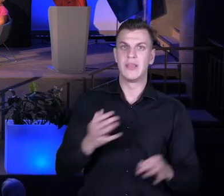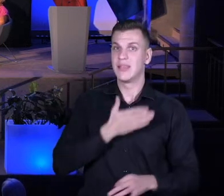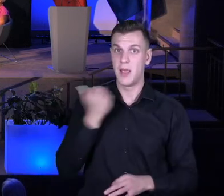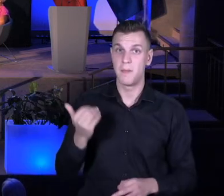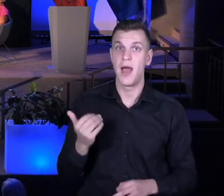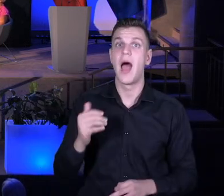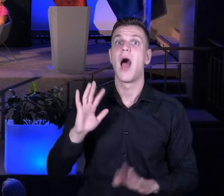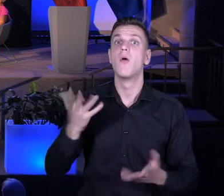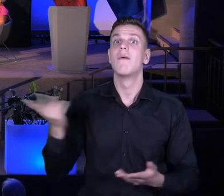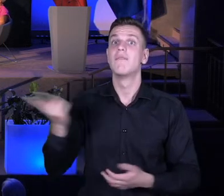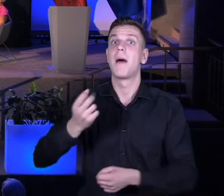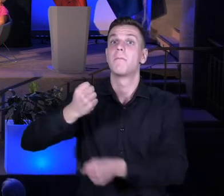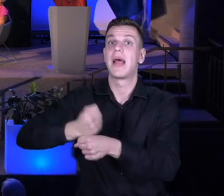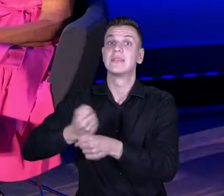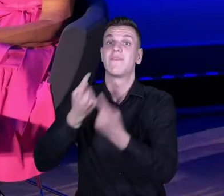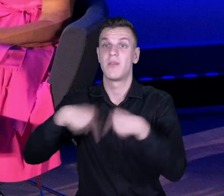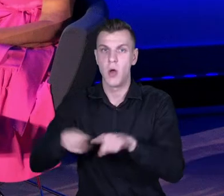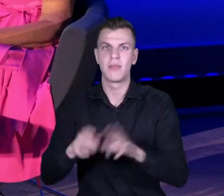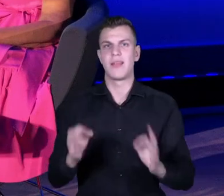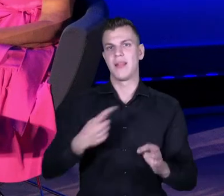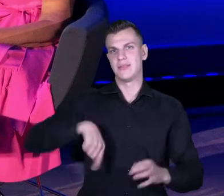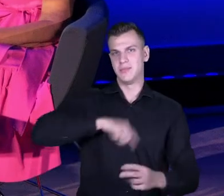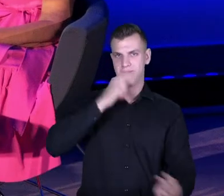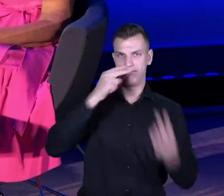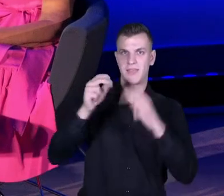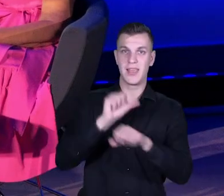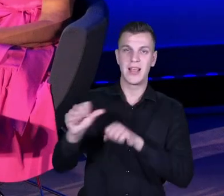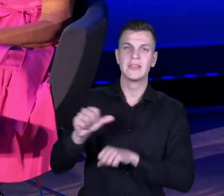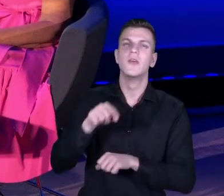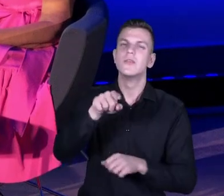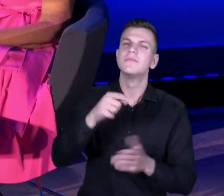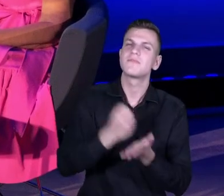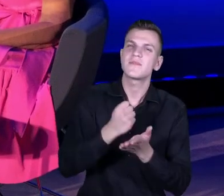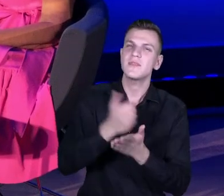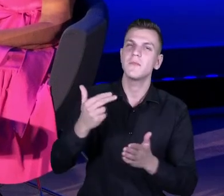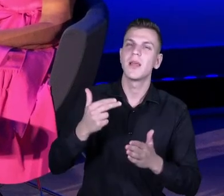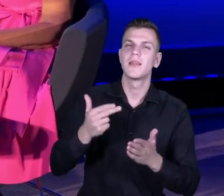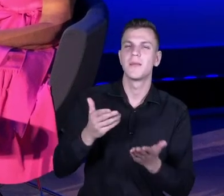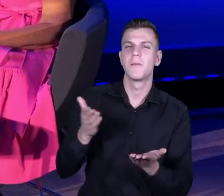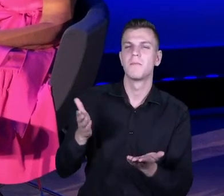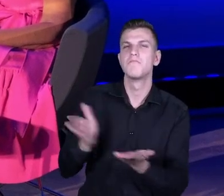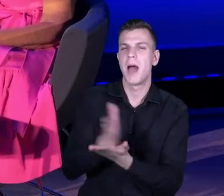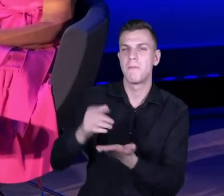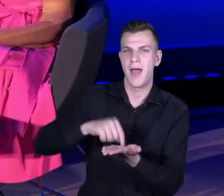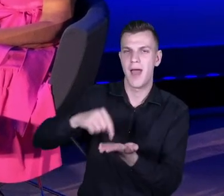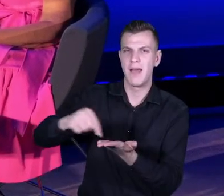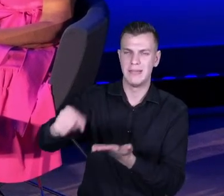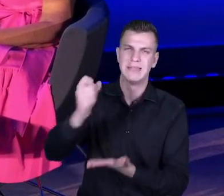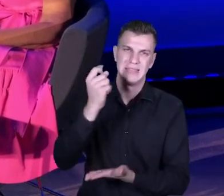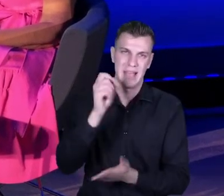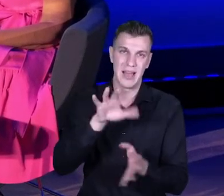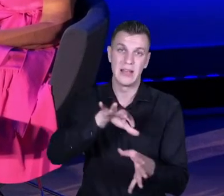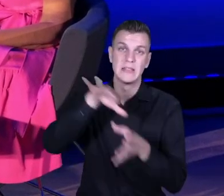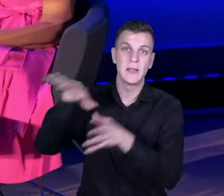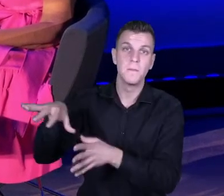i dzieło. My, zaraz wrócę do mapowania, ale my wchodząc do tego projektu przede wszystkim staraliśmy